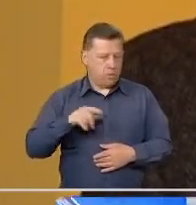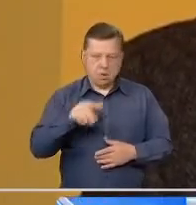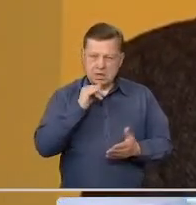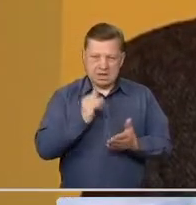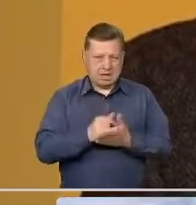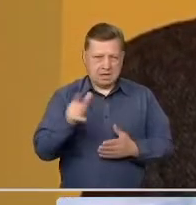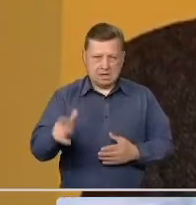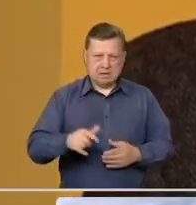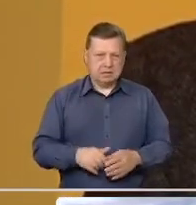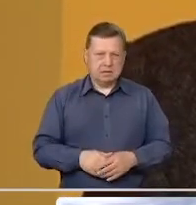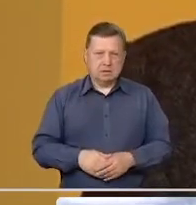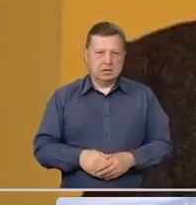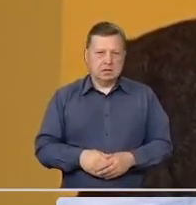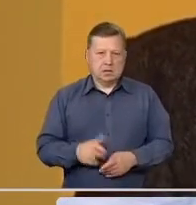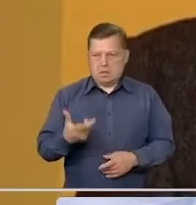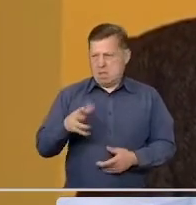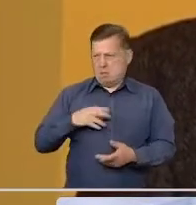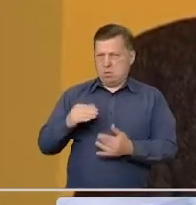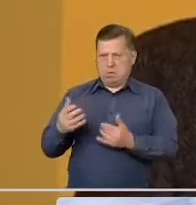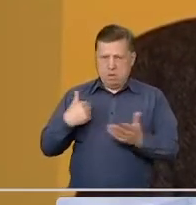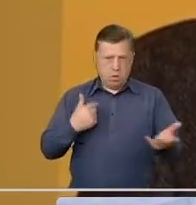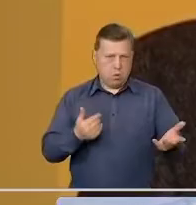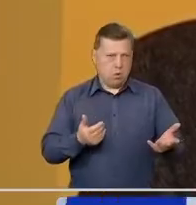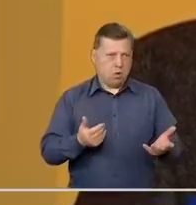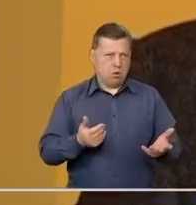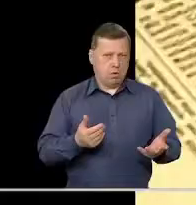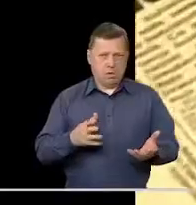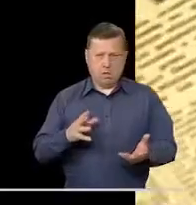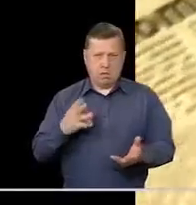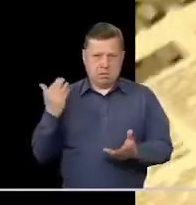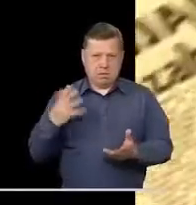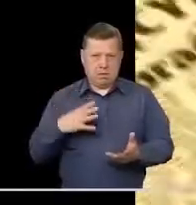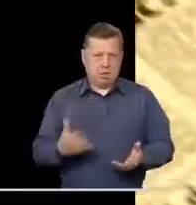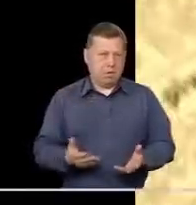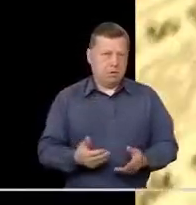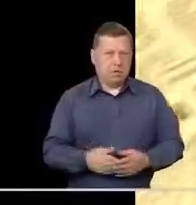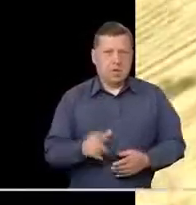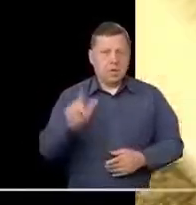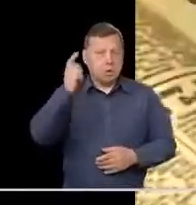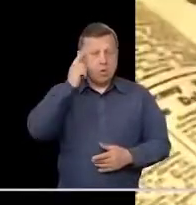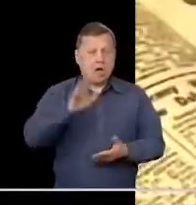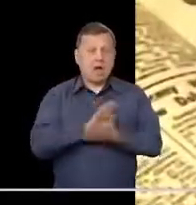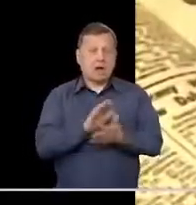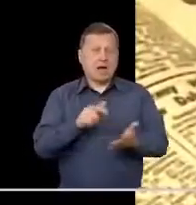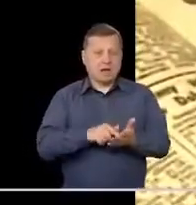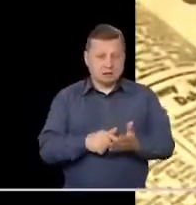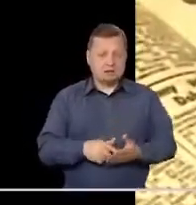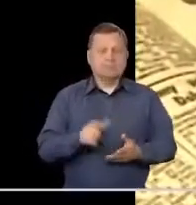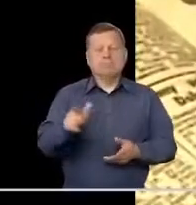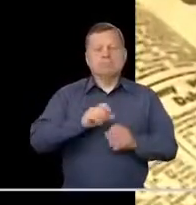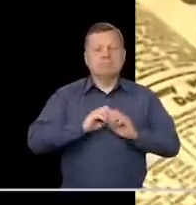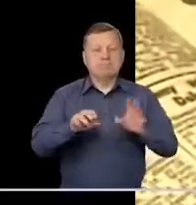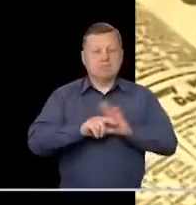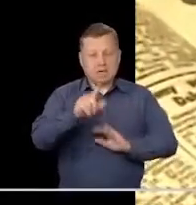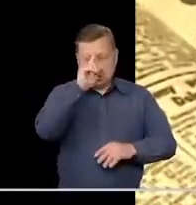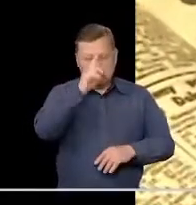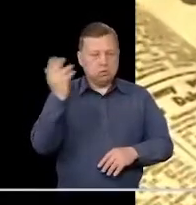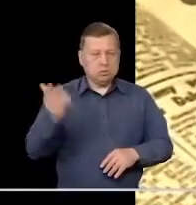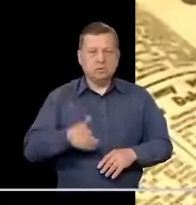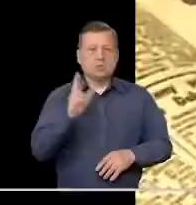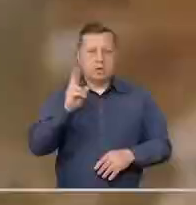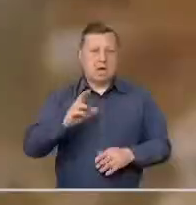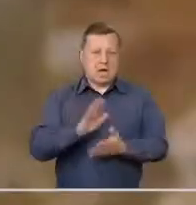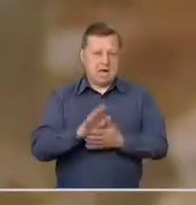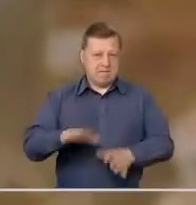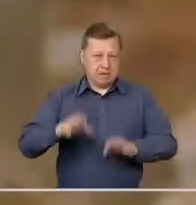było gońca z Belwederą. Jak to nie było, jak był? Przed chwilą. Główną gazetą kształtującą opinię milionów Polaków była Gazeta